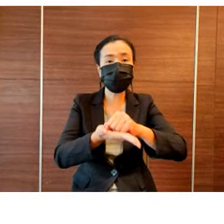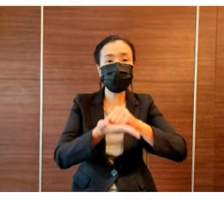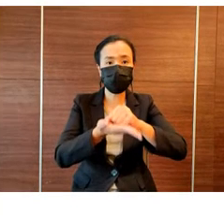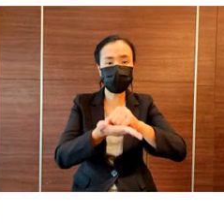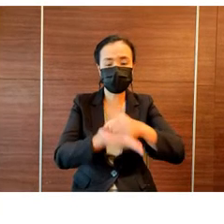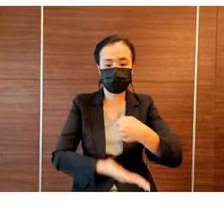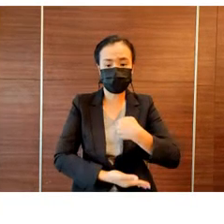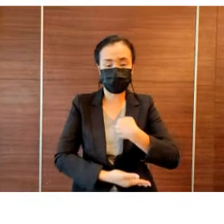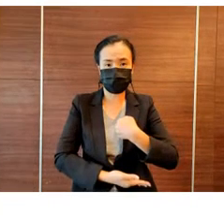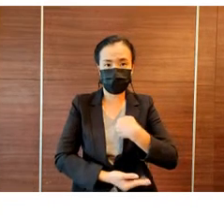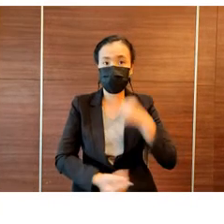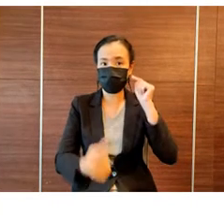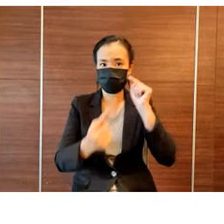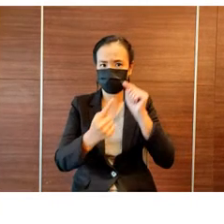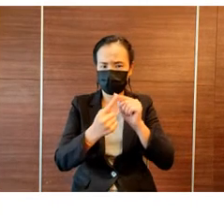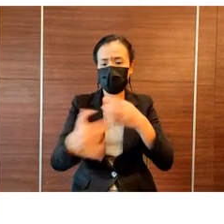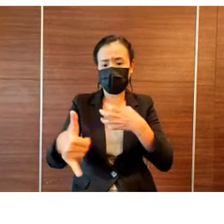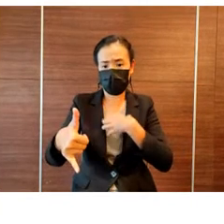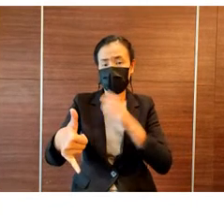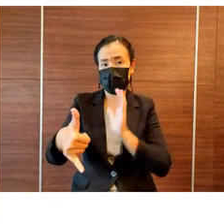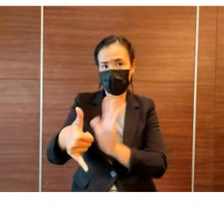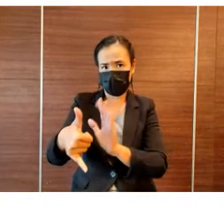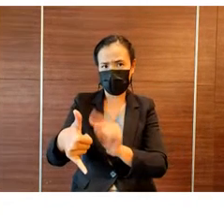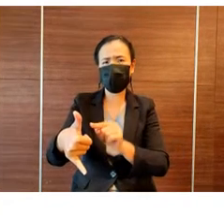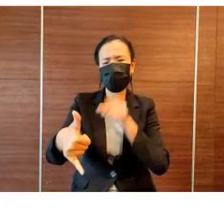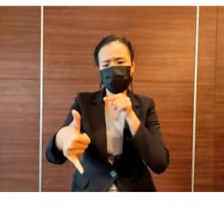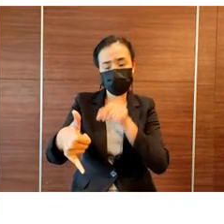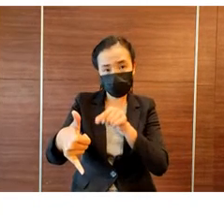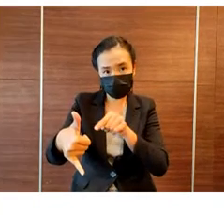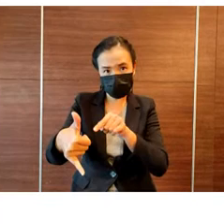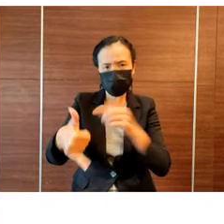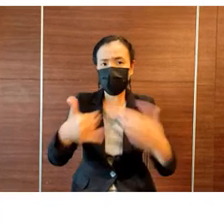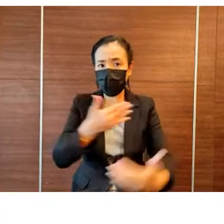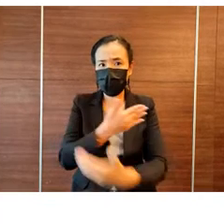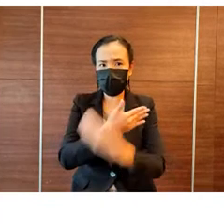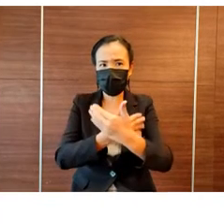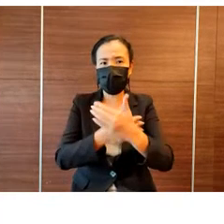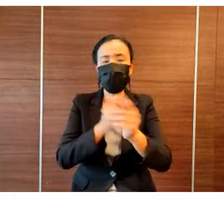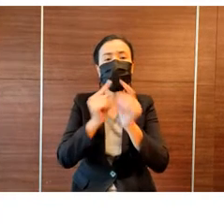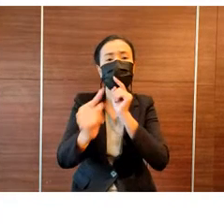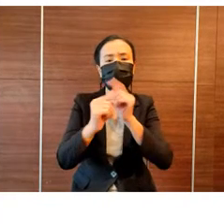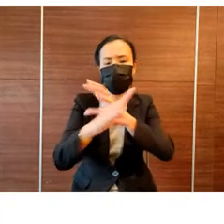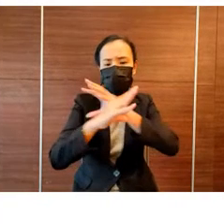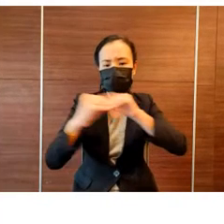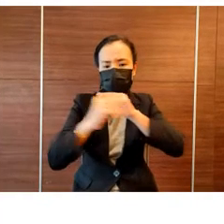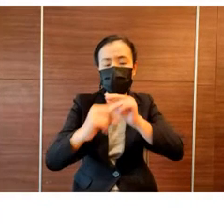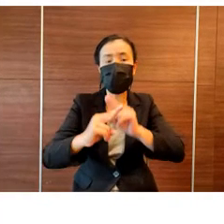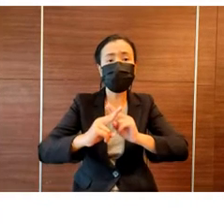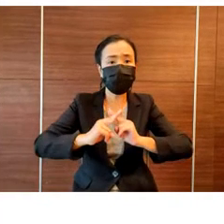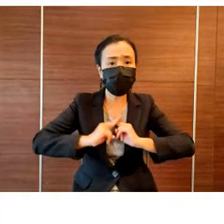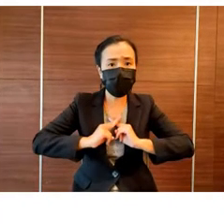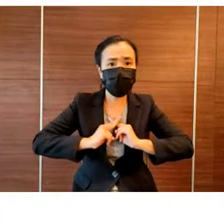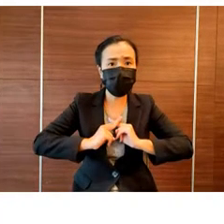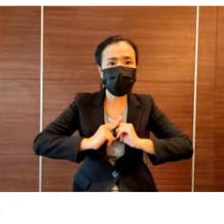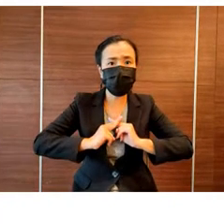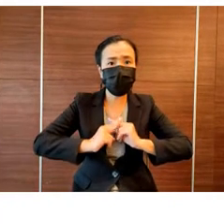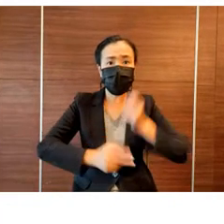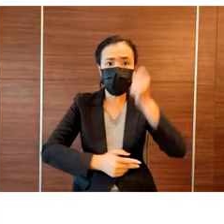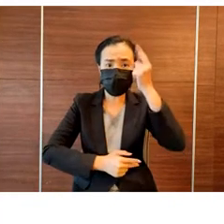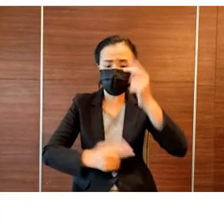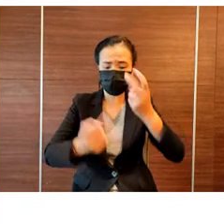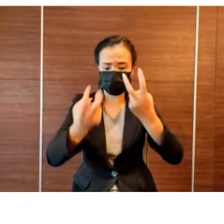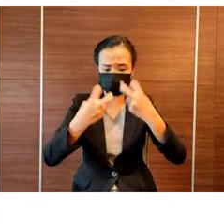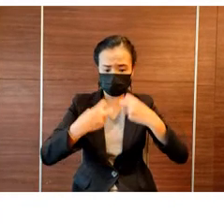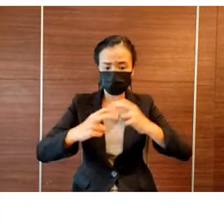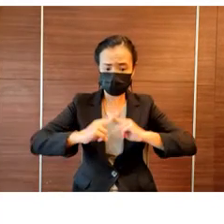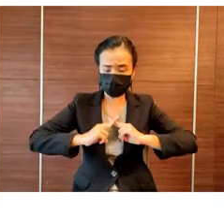ว่าเราจะให้ตรงกับที่เขาต้องการตัวเขาเองเขาต้องมีโอกาสพูดคุยเองด้วยได้เนาะเขาเข้าใจตัวเองหรือยัง